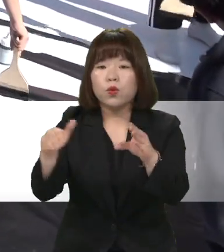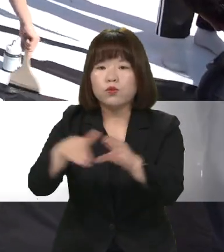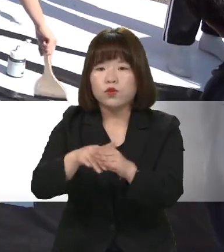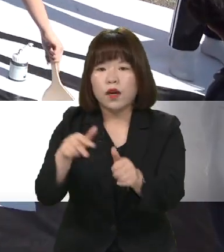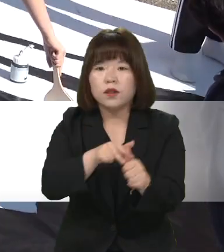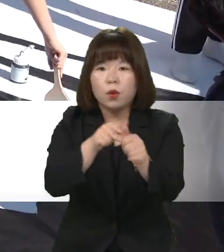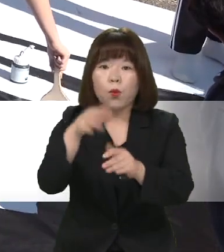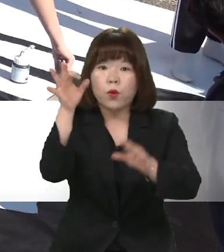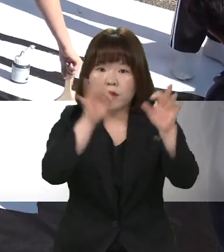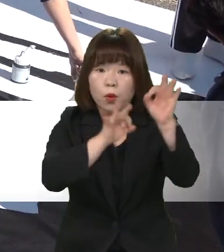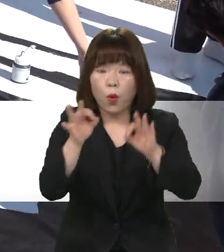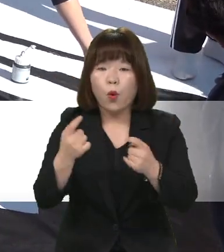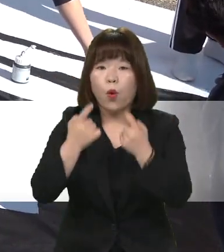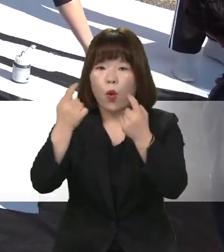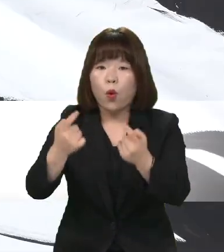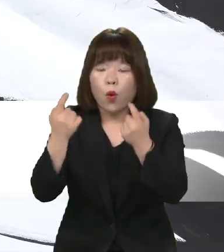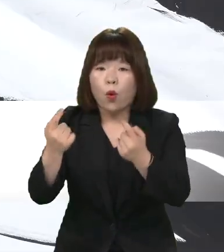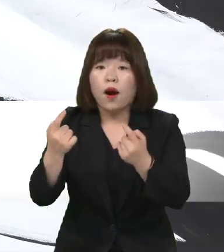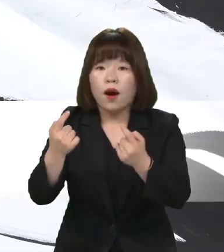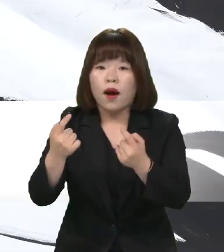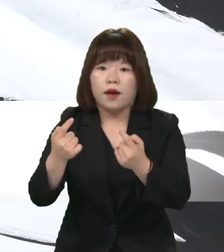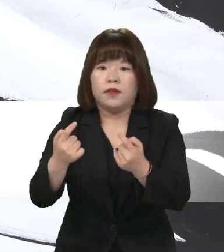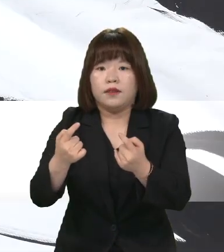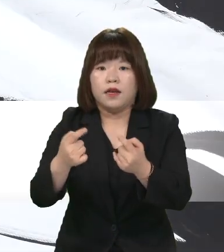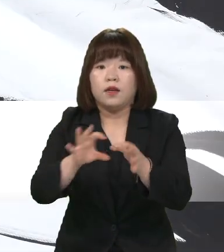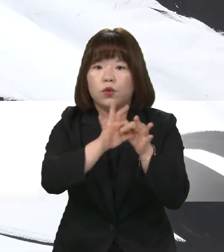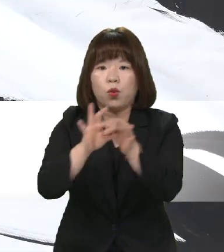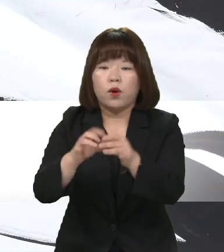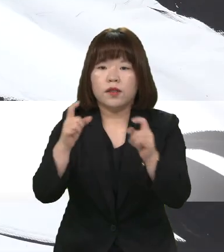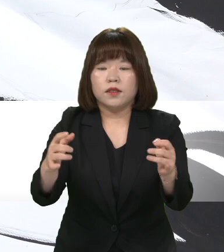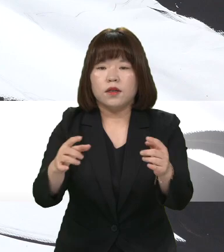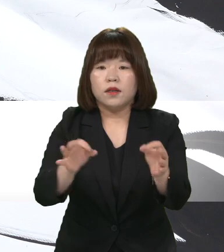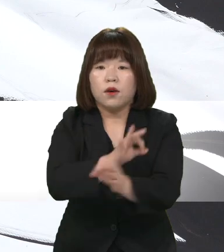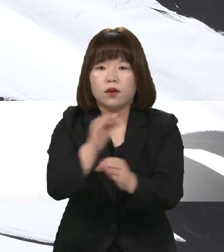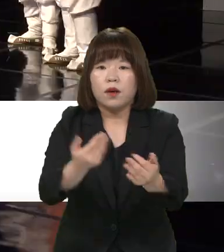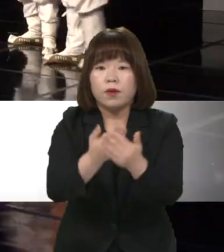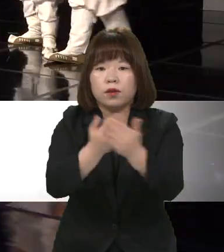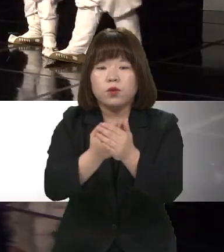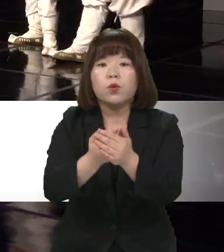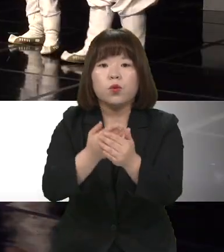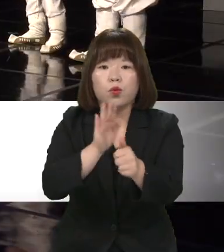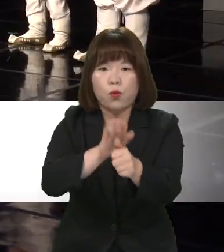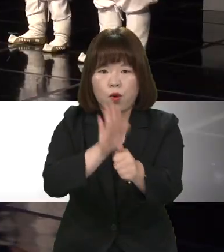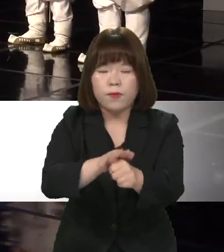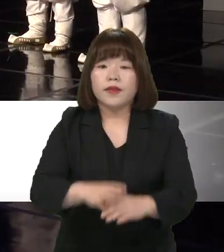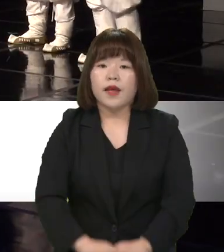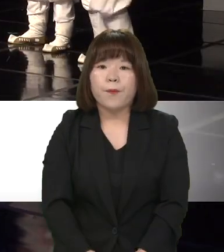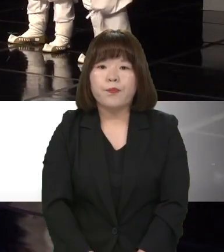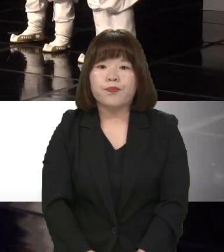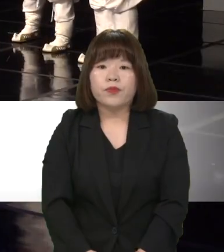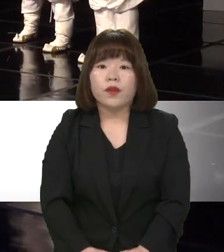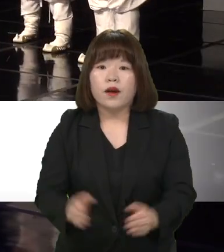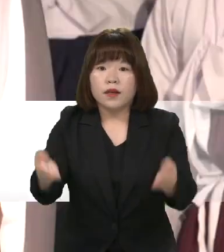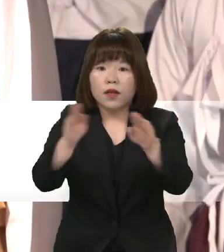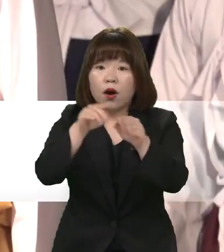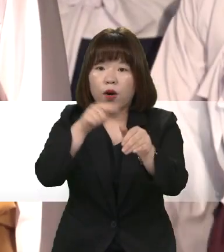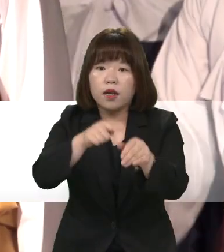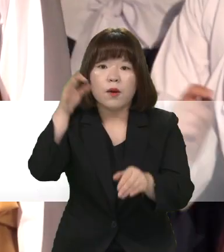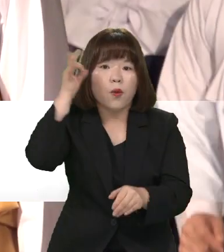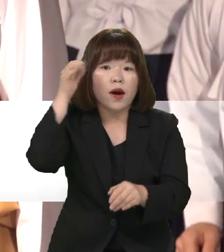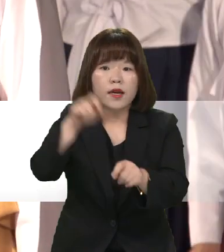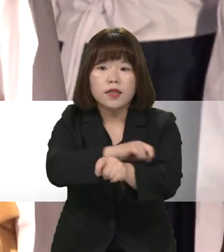콘텐츠 발굴 및 관광자원화 를 통한 지역경제 활성화도 도모합니다 쉬는 기념관이 포항의 특별한 문화